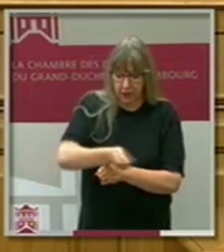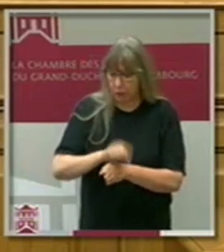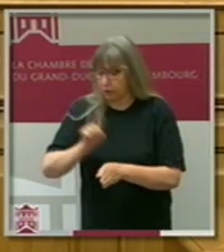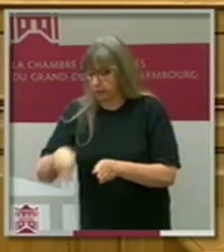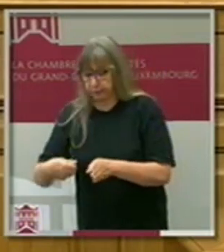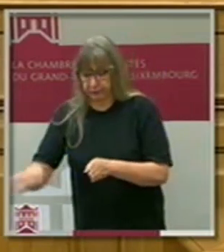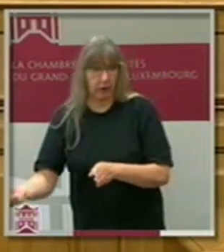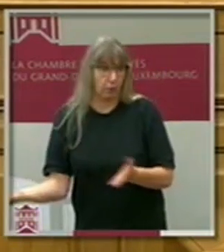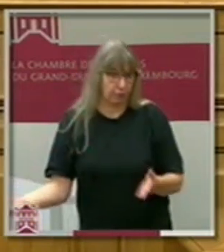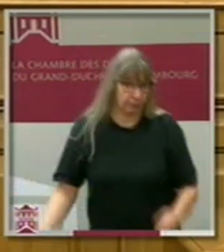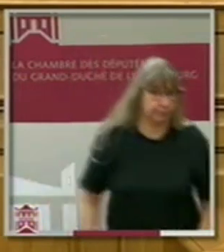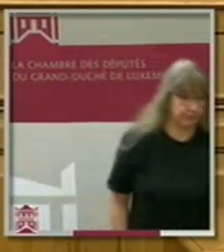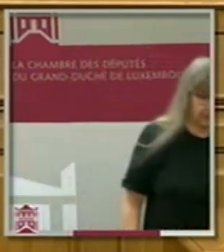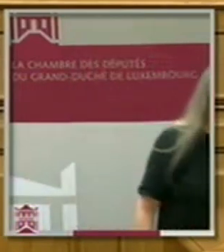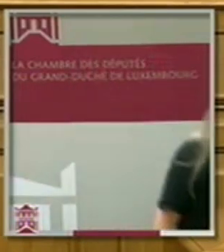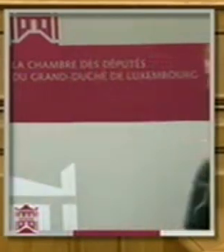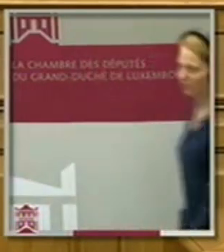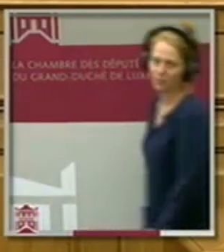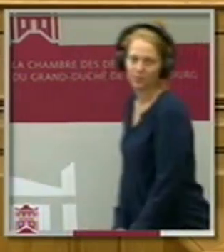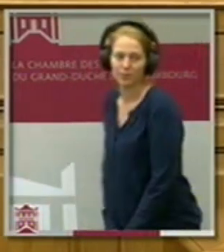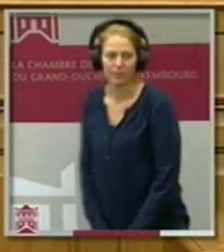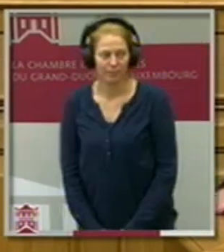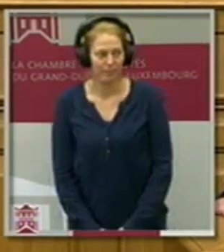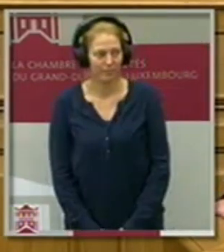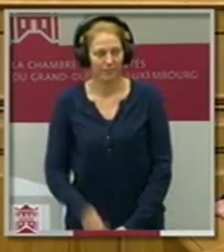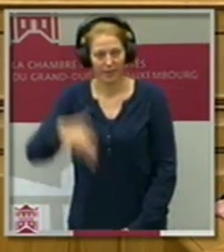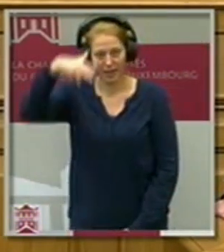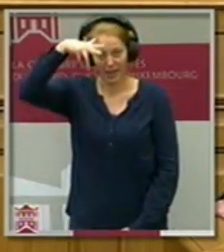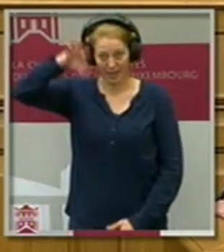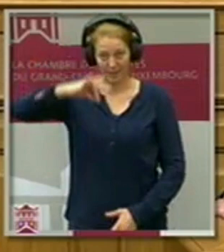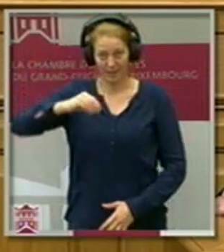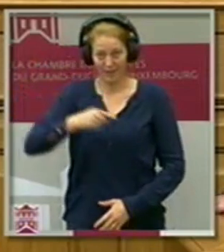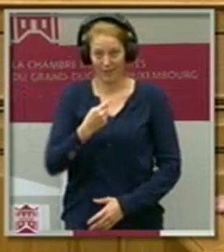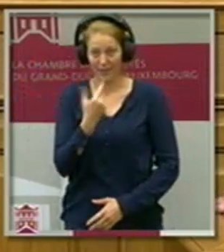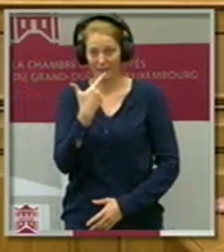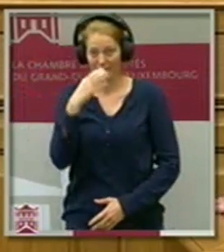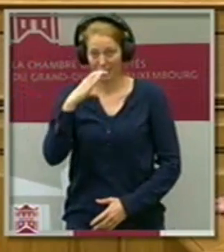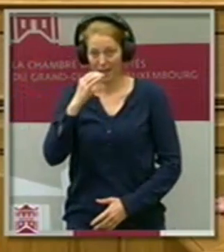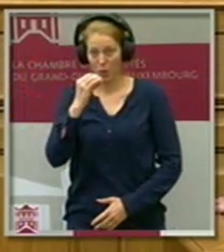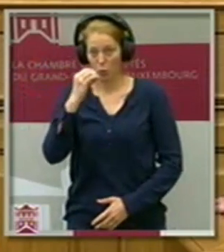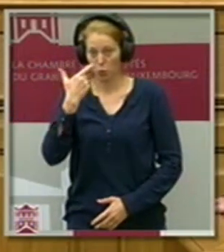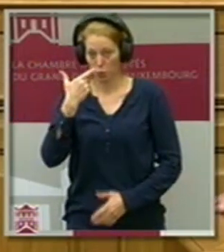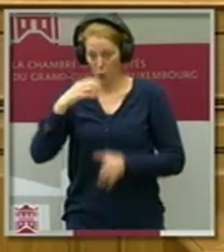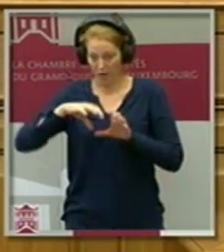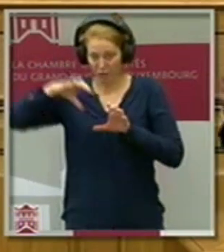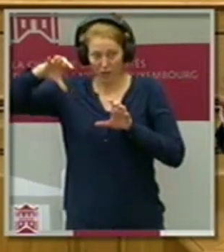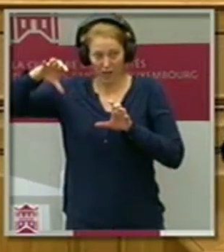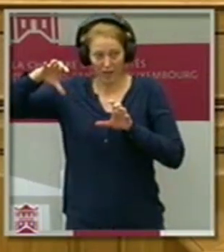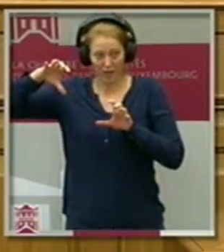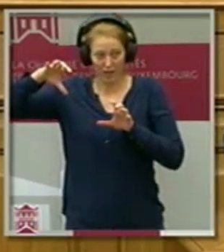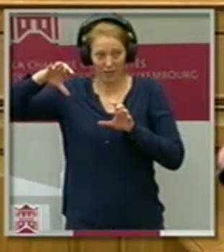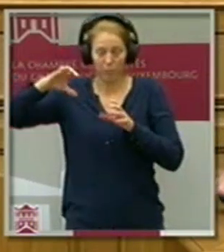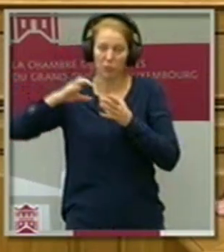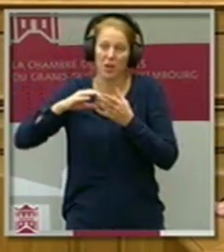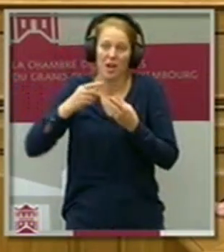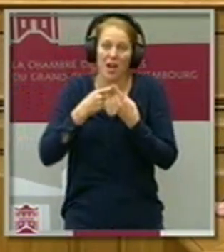haben CO2-Steuer. Was sind als Akzisen um Benzin und Diesel? Es brauchen sie CO2-Steuer,